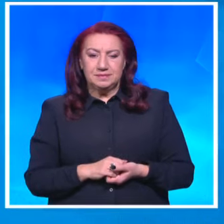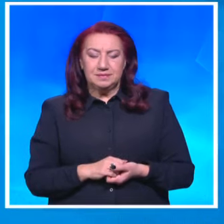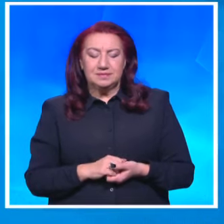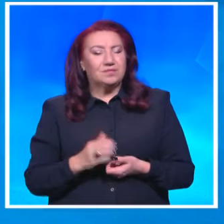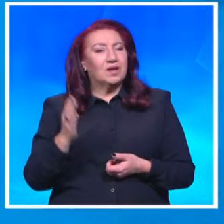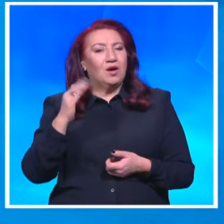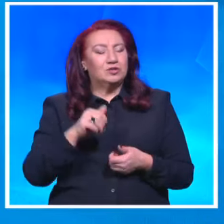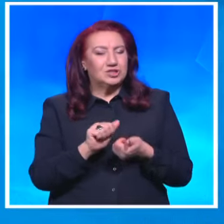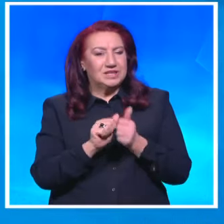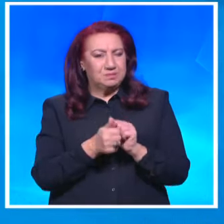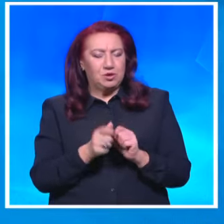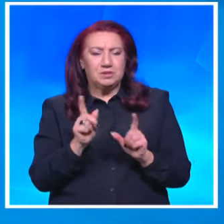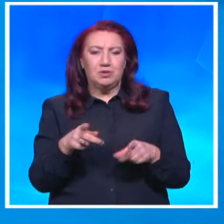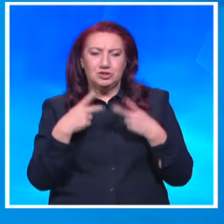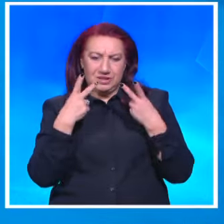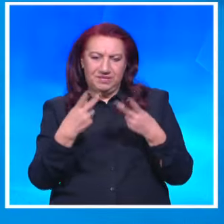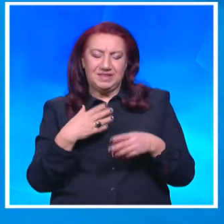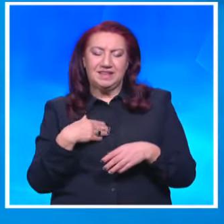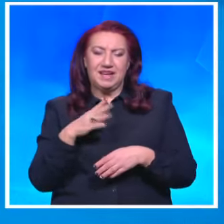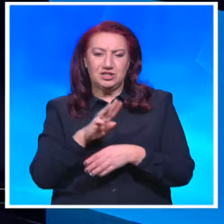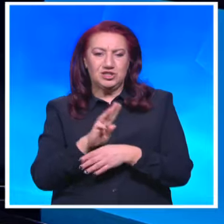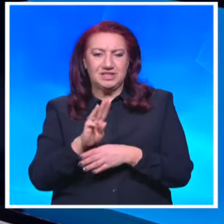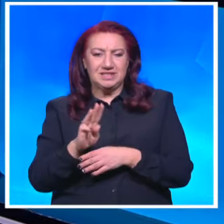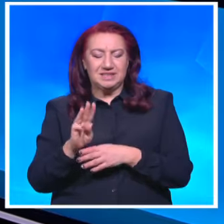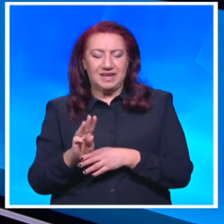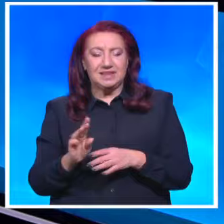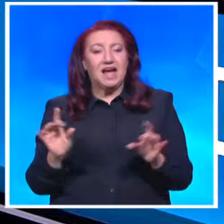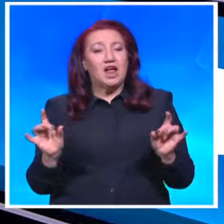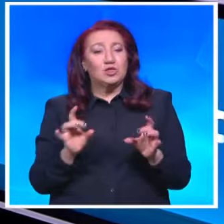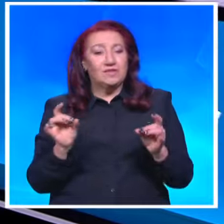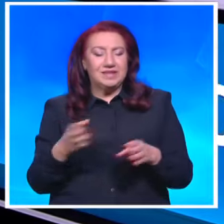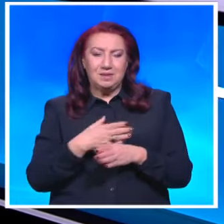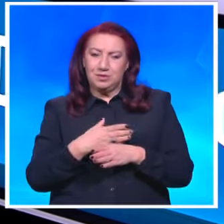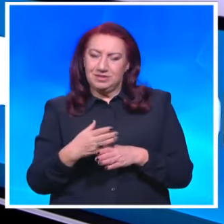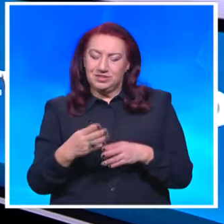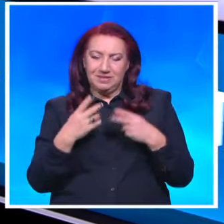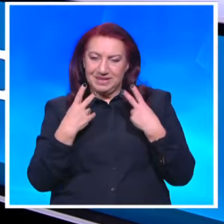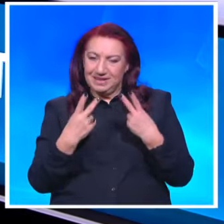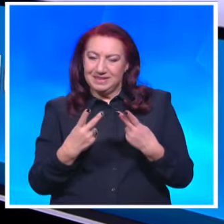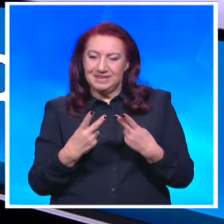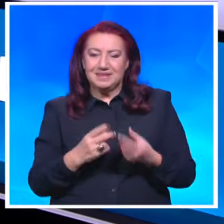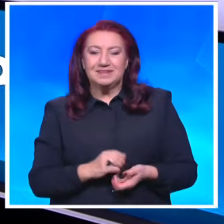Още спортни теми на сайта btvsport.bg. Останете с BTV новините. Приятна вечер!